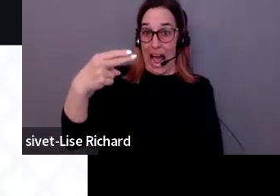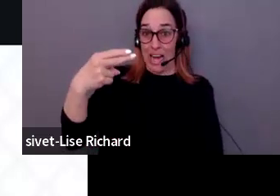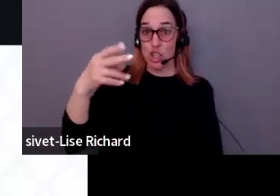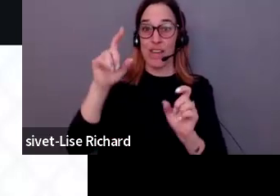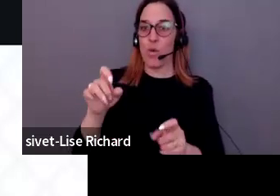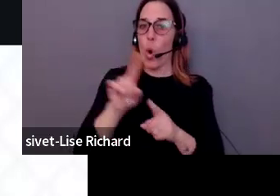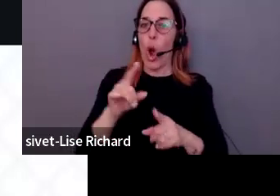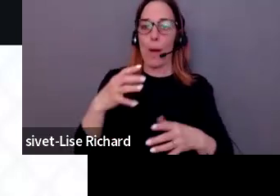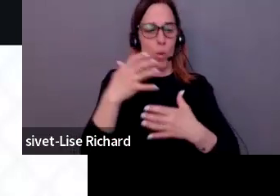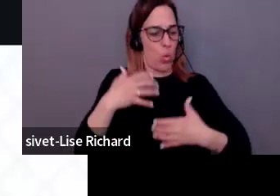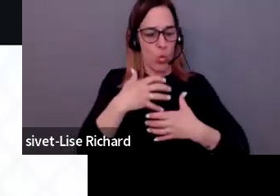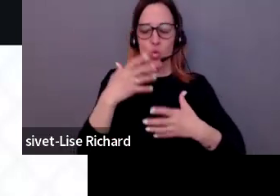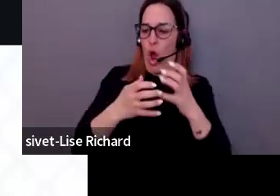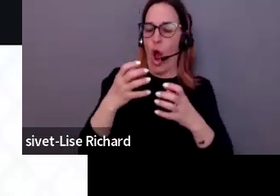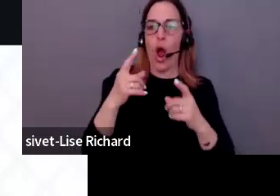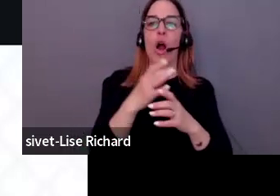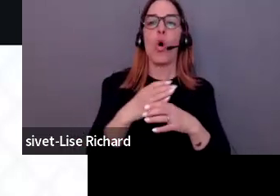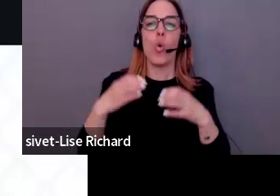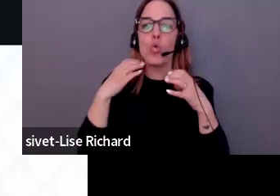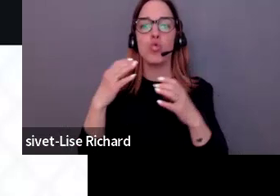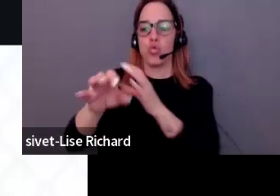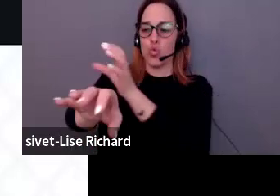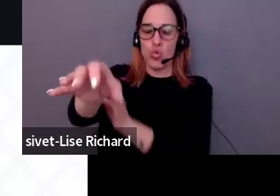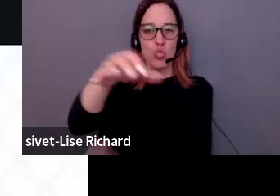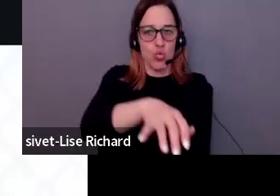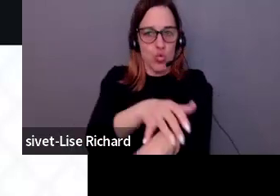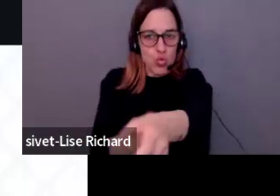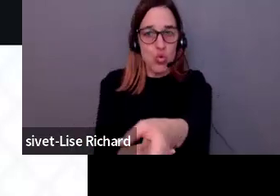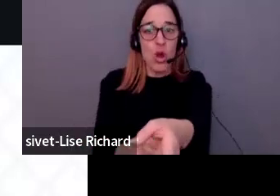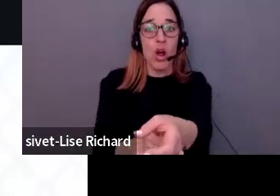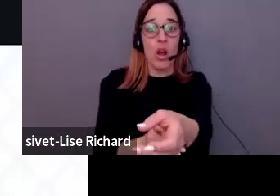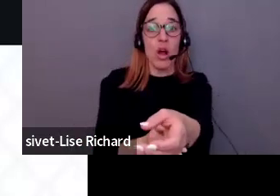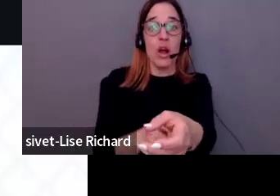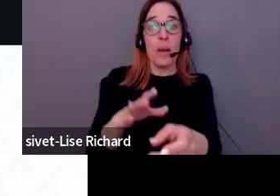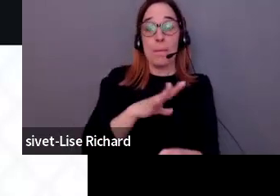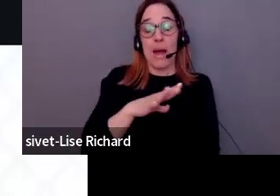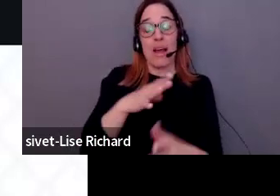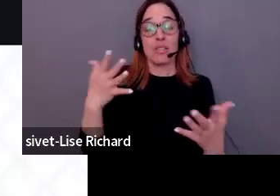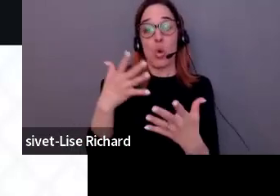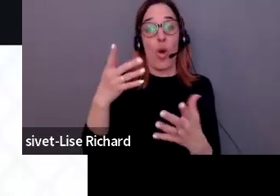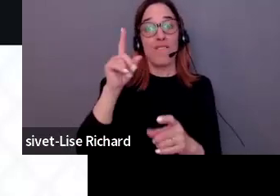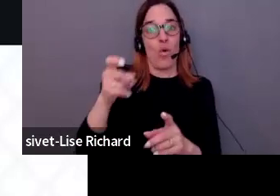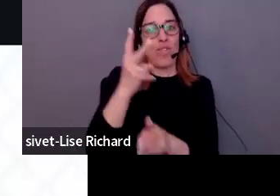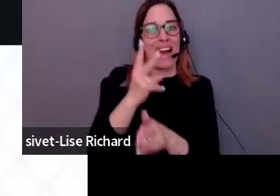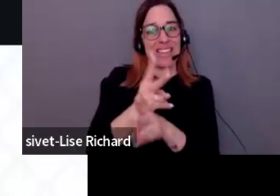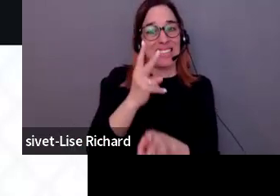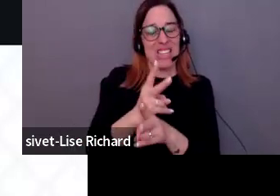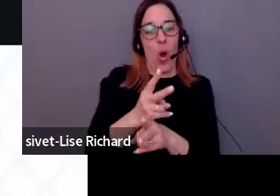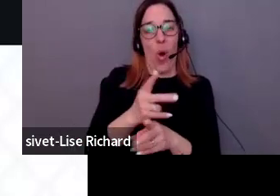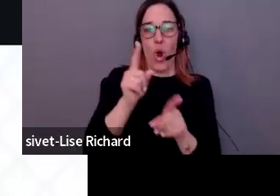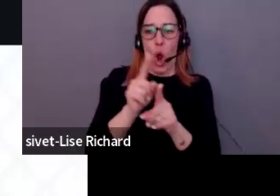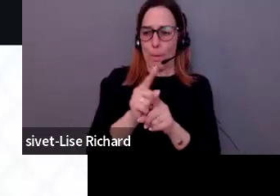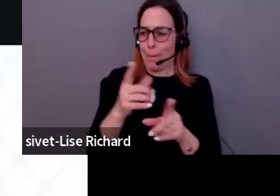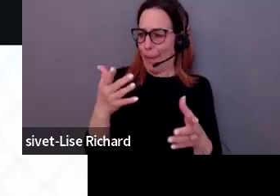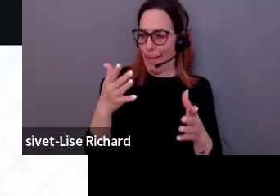cou. À éviter, OK, tout ce qui est carré. OK, parce que déjà en H, on a